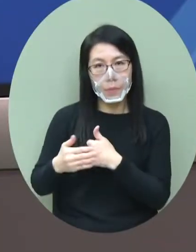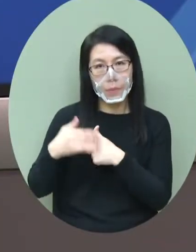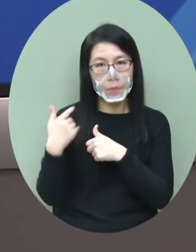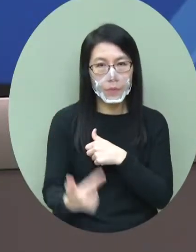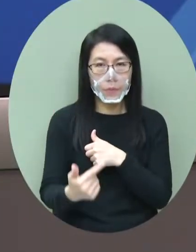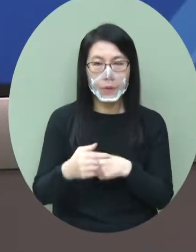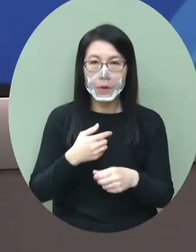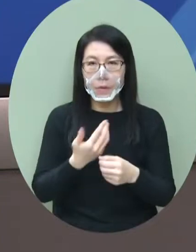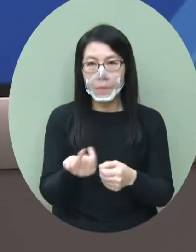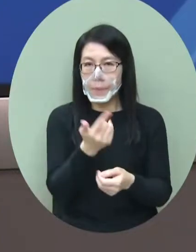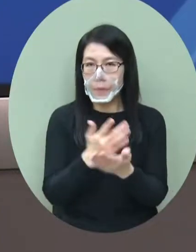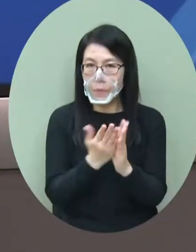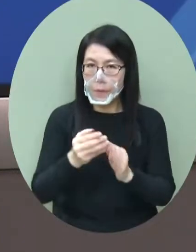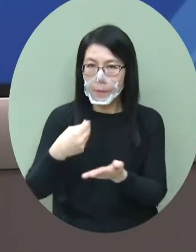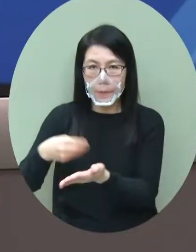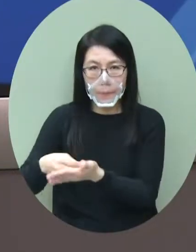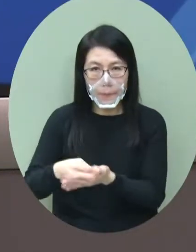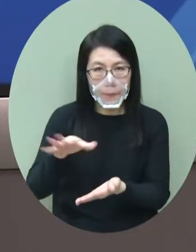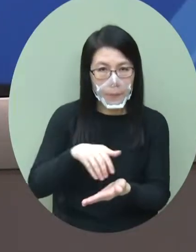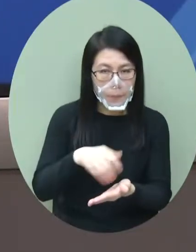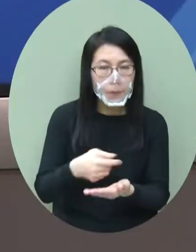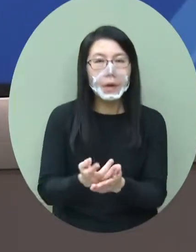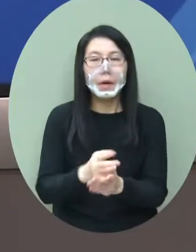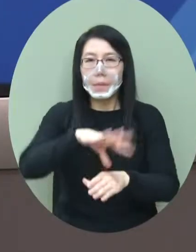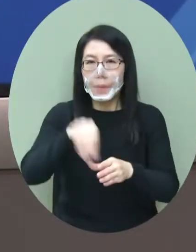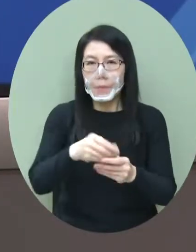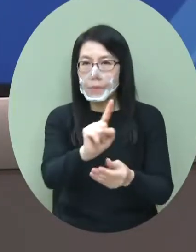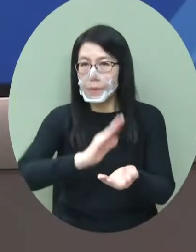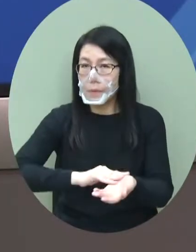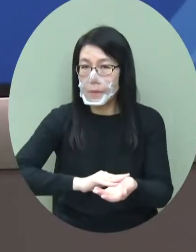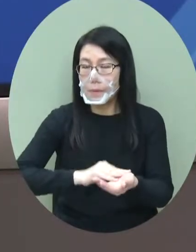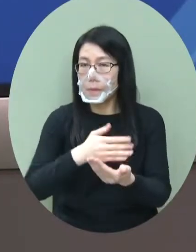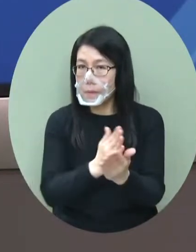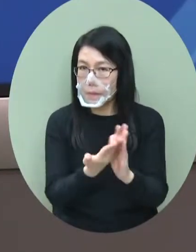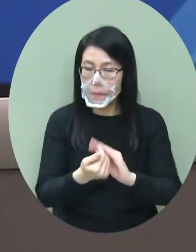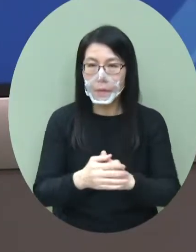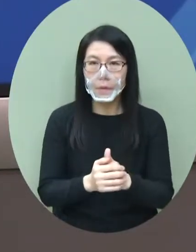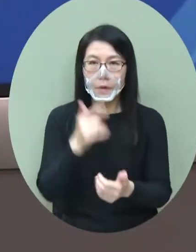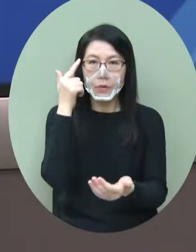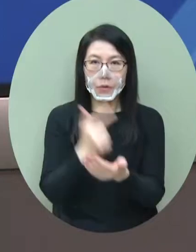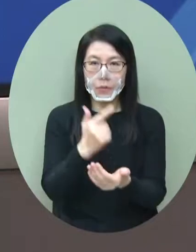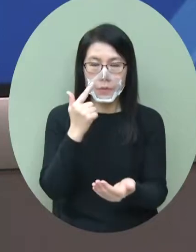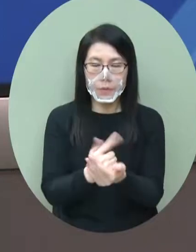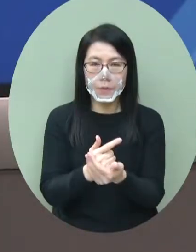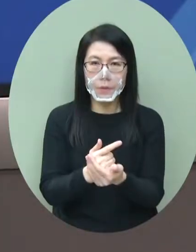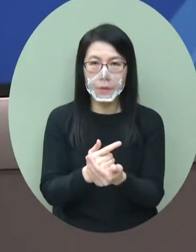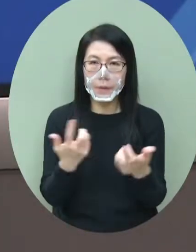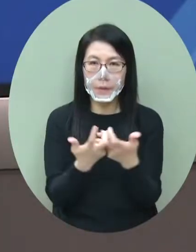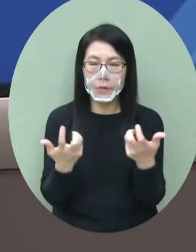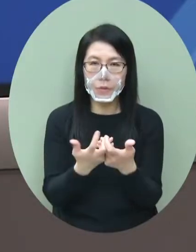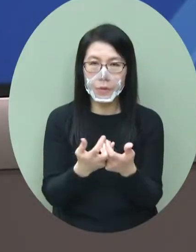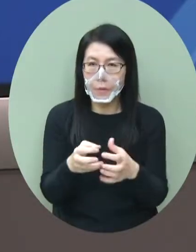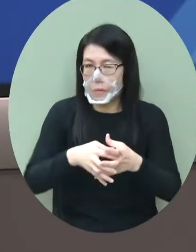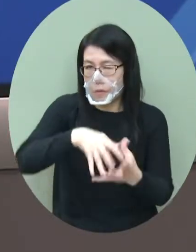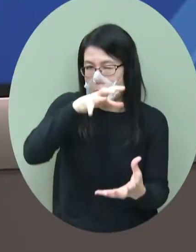这方面。另外中央也帮助我们做广泛的采购，这包括某些医疗设备，以